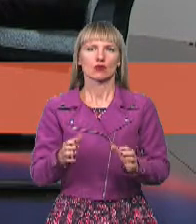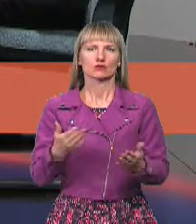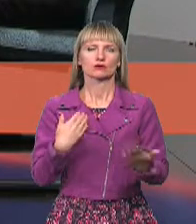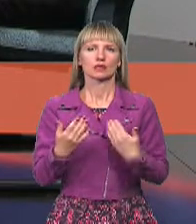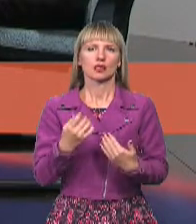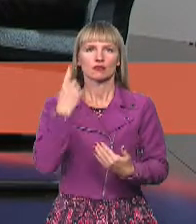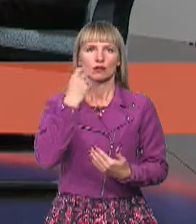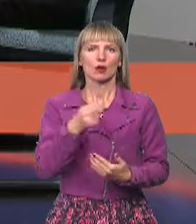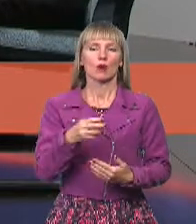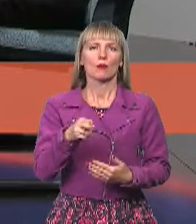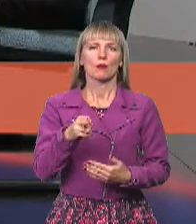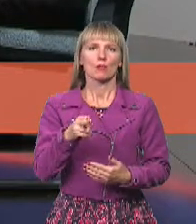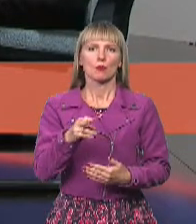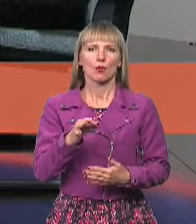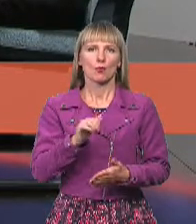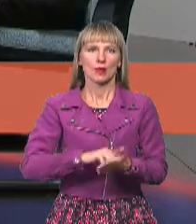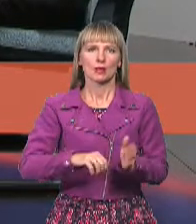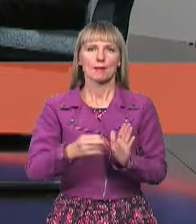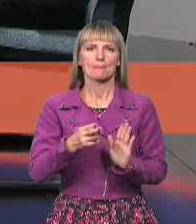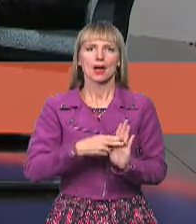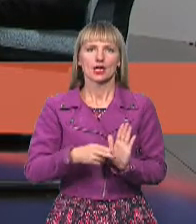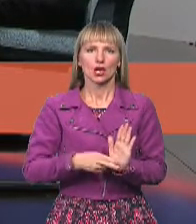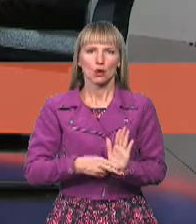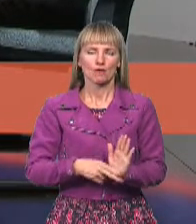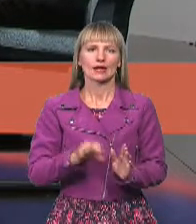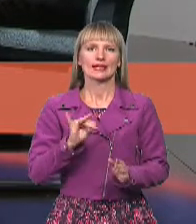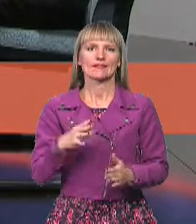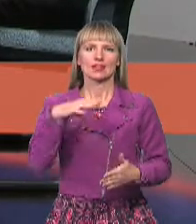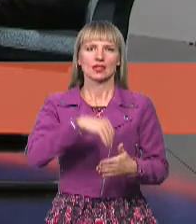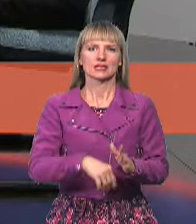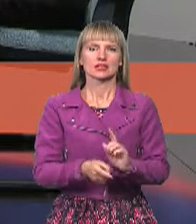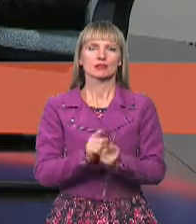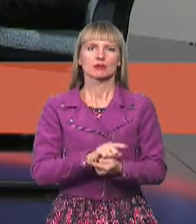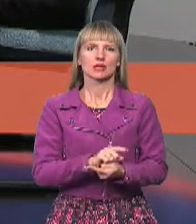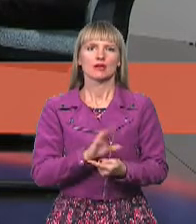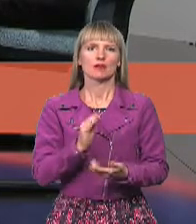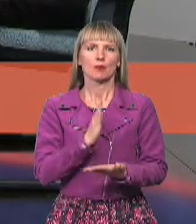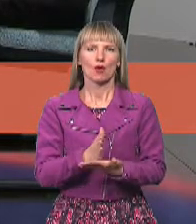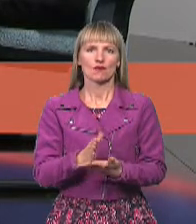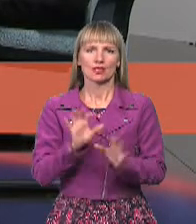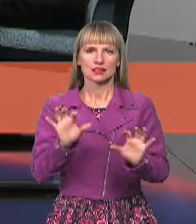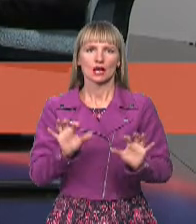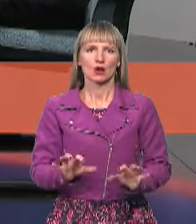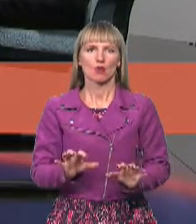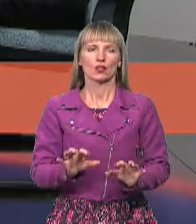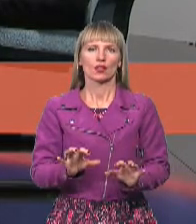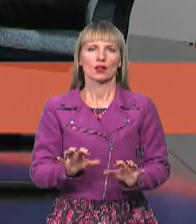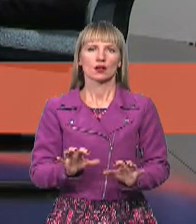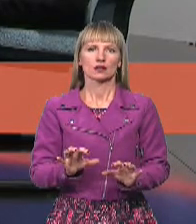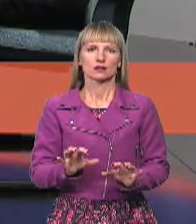по поводу маркировки. Но он также внес некоторые изменения в профильные законы. Это закон про